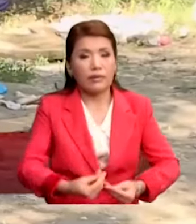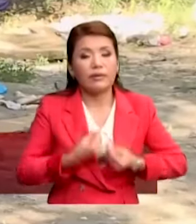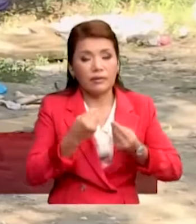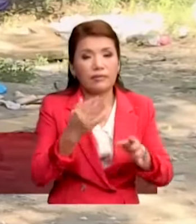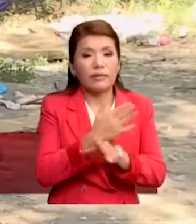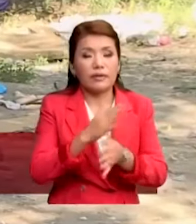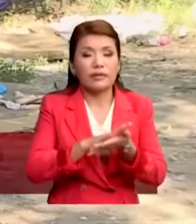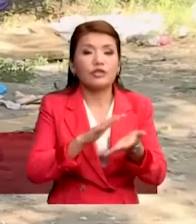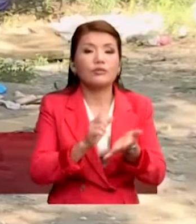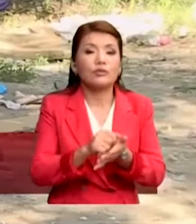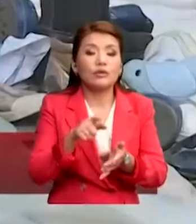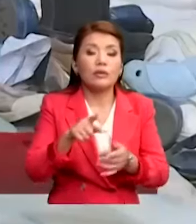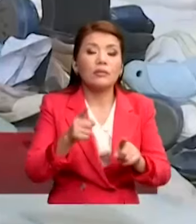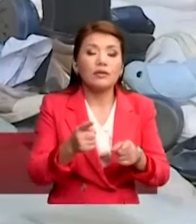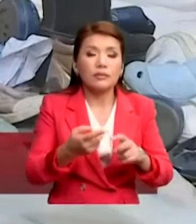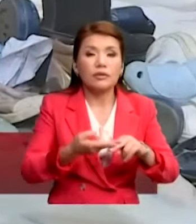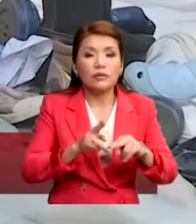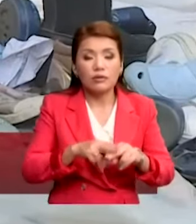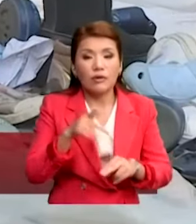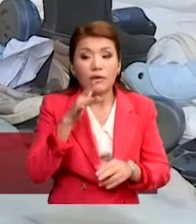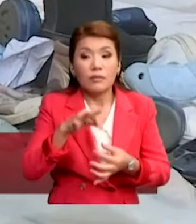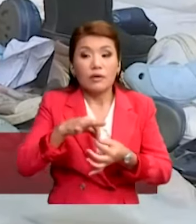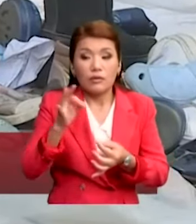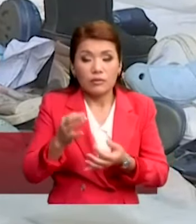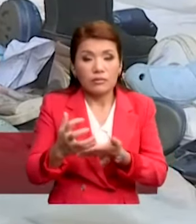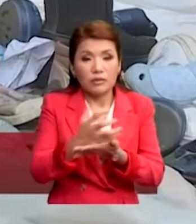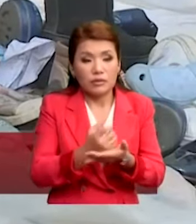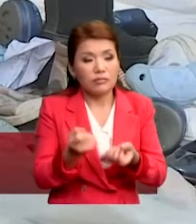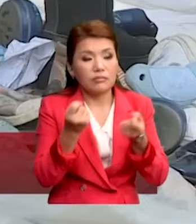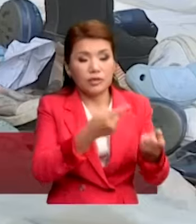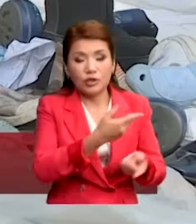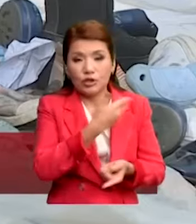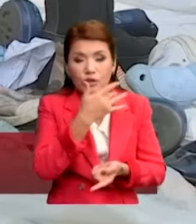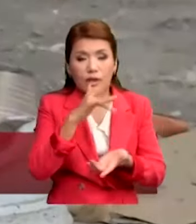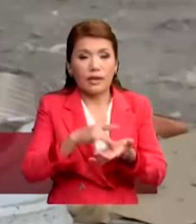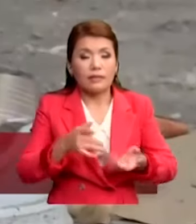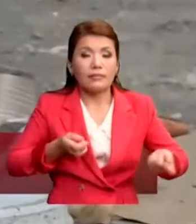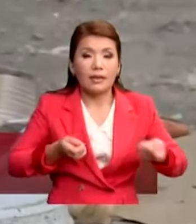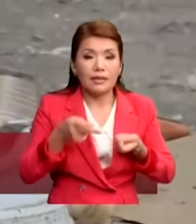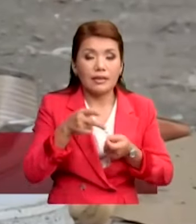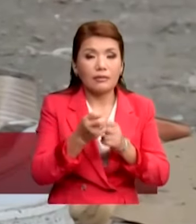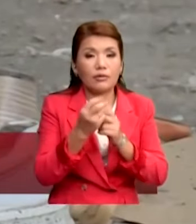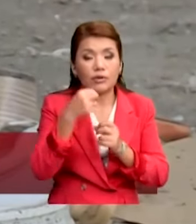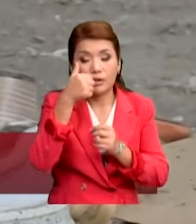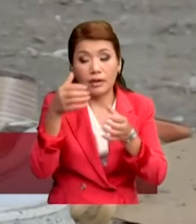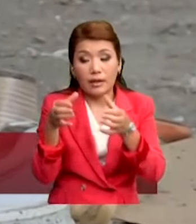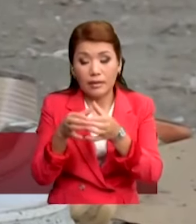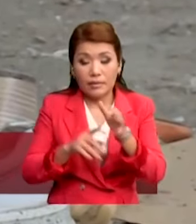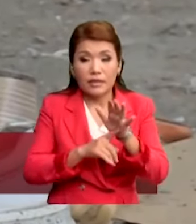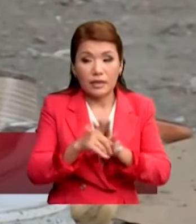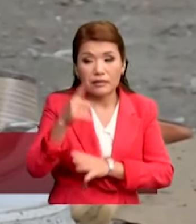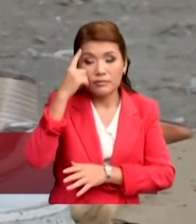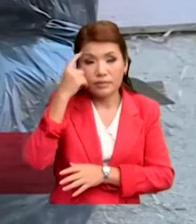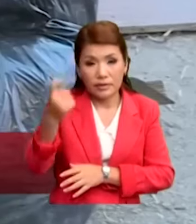жатыр. Мұның бәріне тұрмыстық қалдықтың уақытылы шығарылмауы себеп. Қала басшылығы тазалық 2012 компаниясына жыл басынан бері